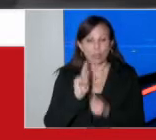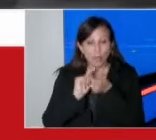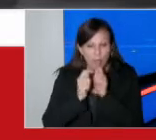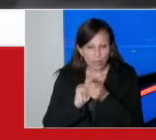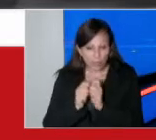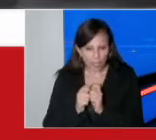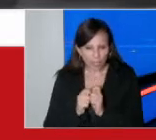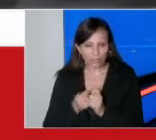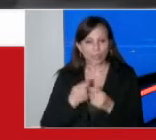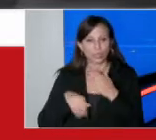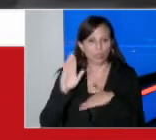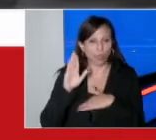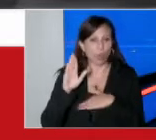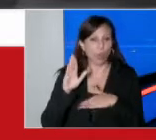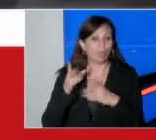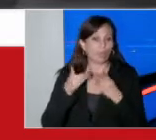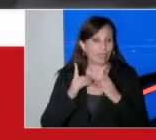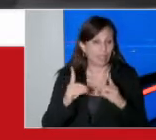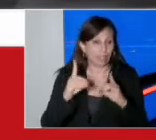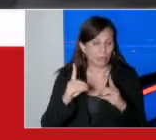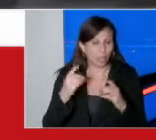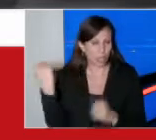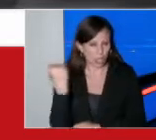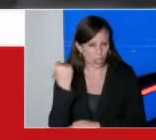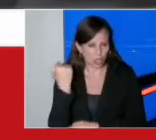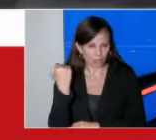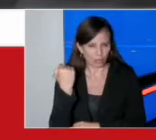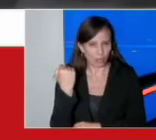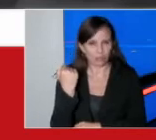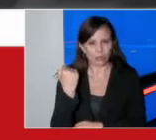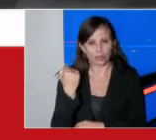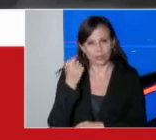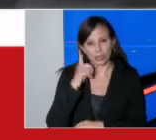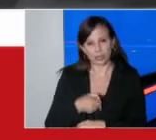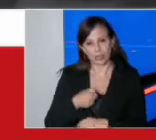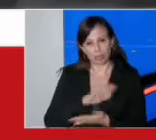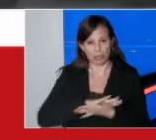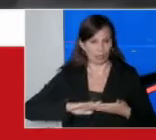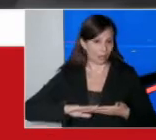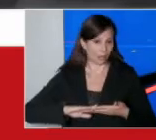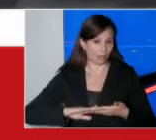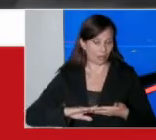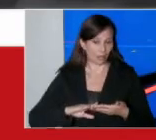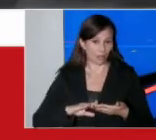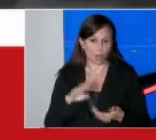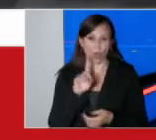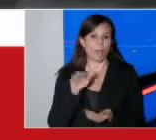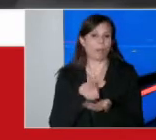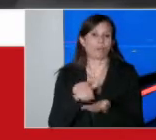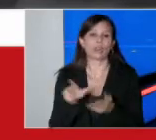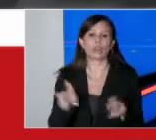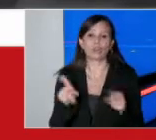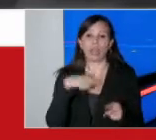זה שאת רוב האמצעים, או את כל האמצעים הקשוחים והקשים ביותר, צריך להפעיל בהתחלה. לא בהמשך. אתה לא יכול